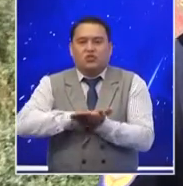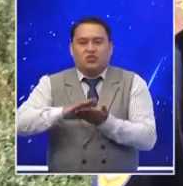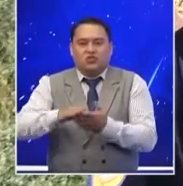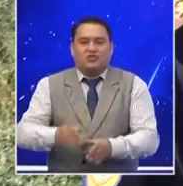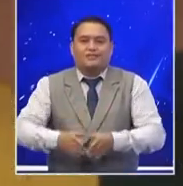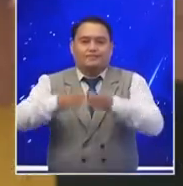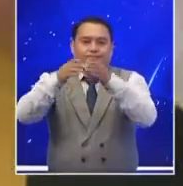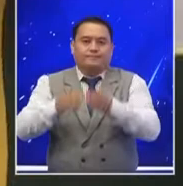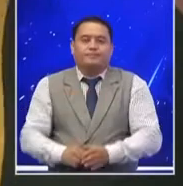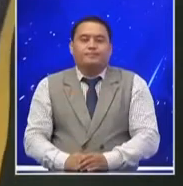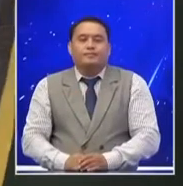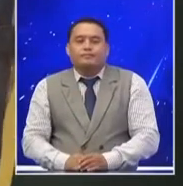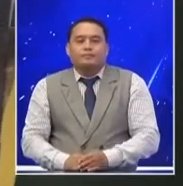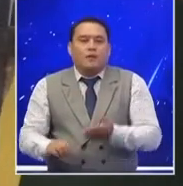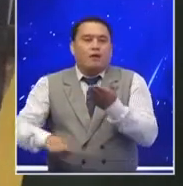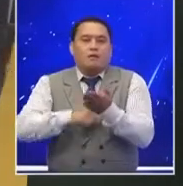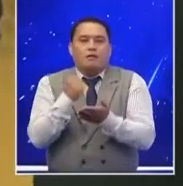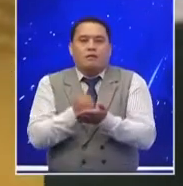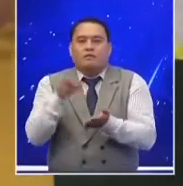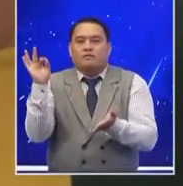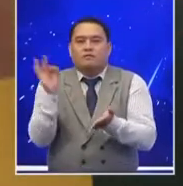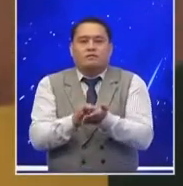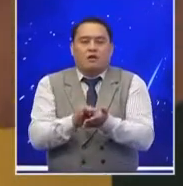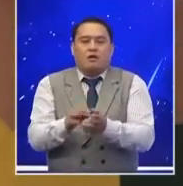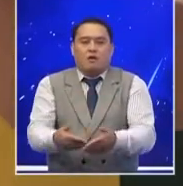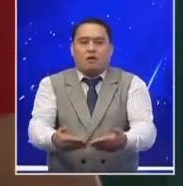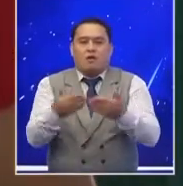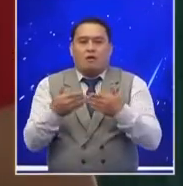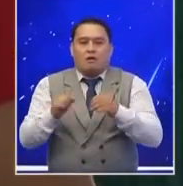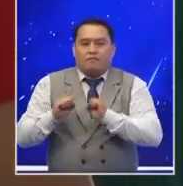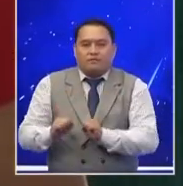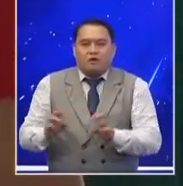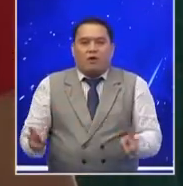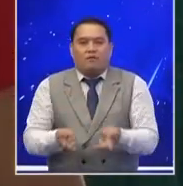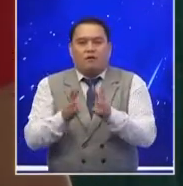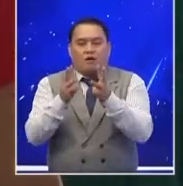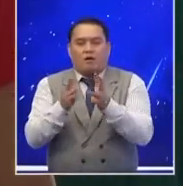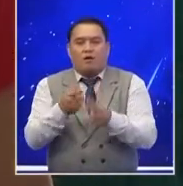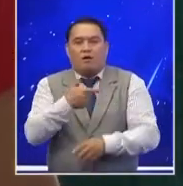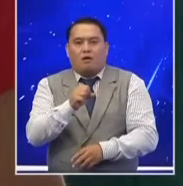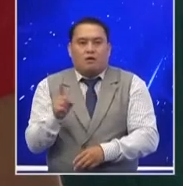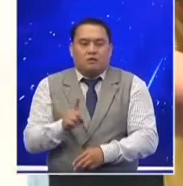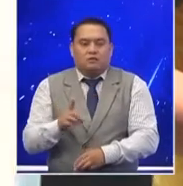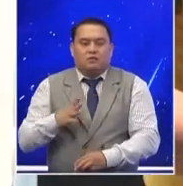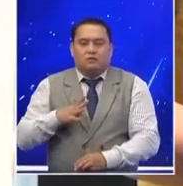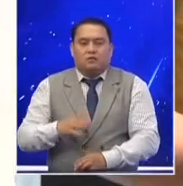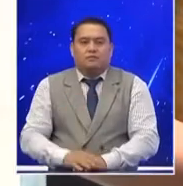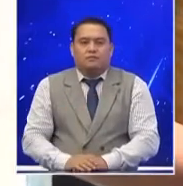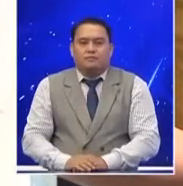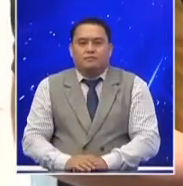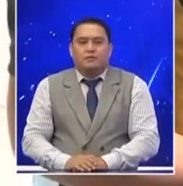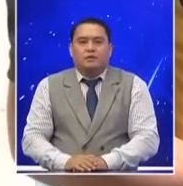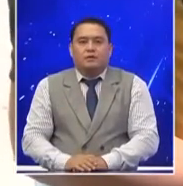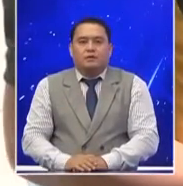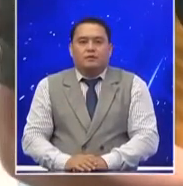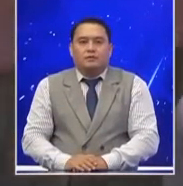печей. Главная цель акции – профилактика пожаров в отопительный сезон и возможного отравления жителей частного сектора угарным газом.